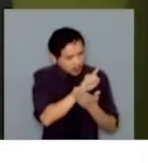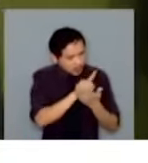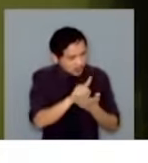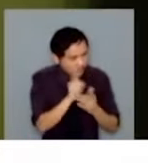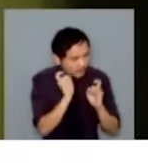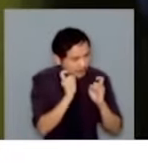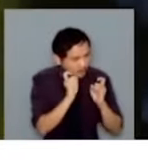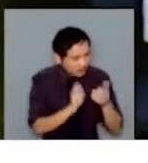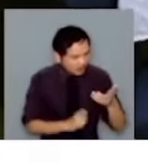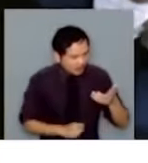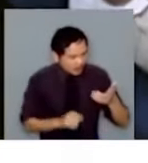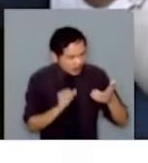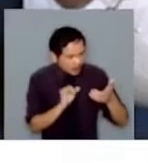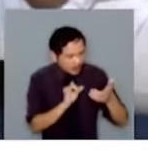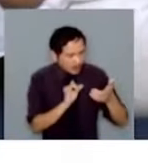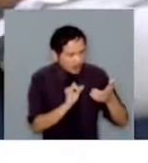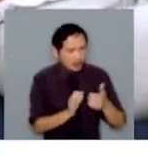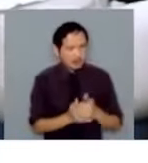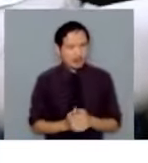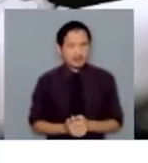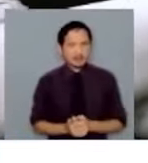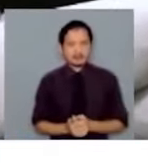Sige.